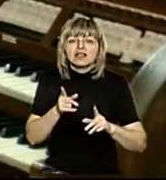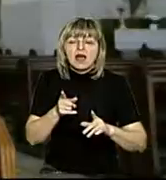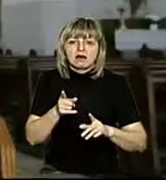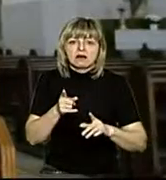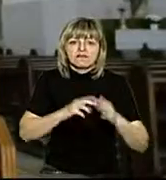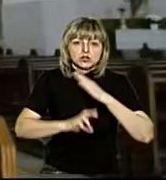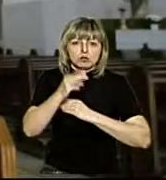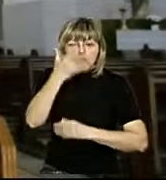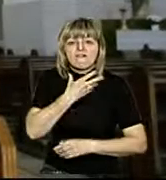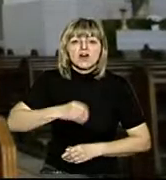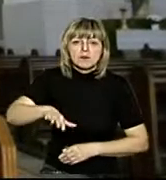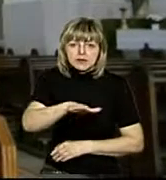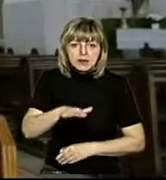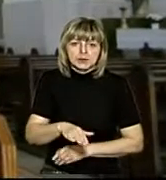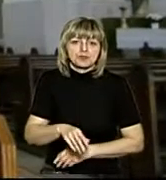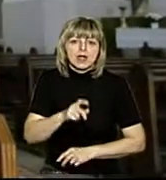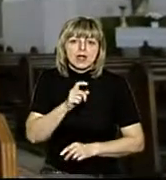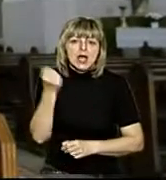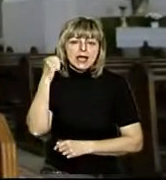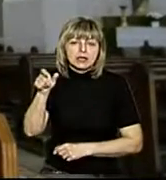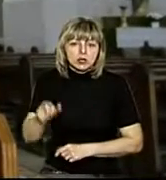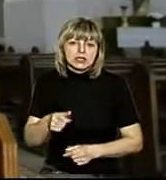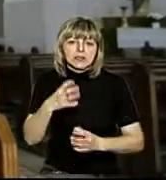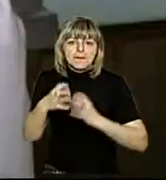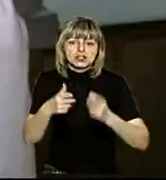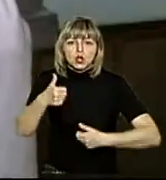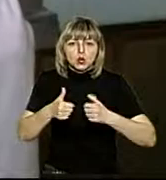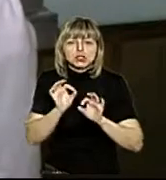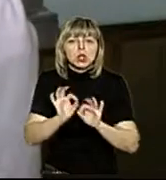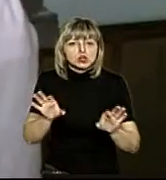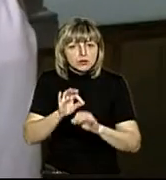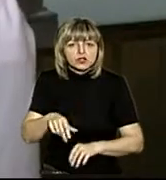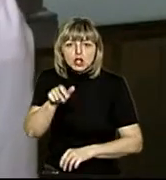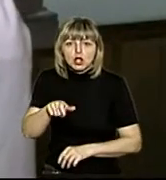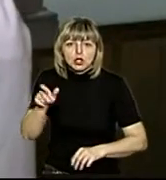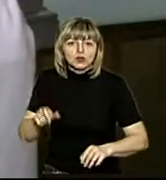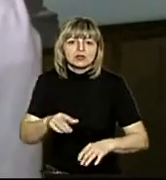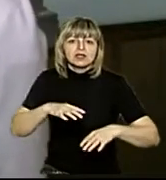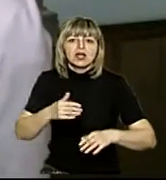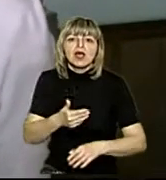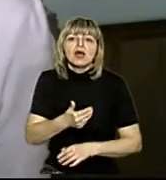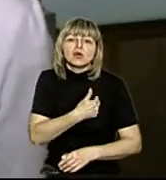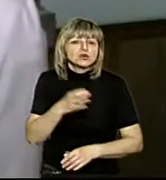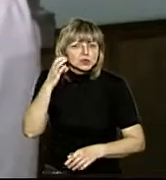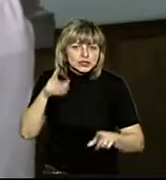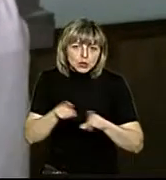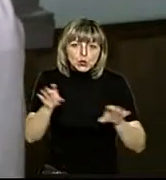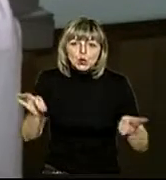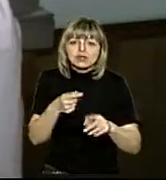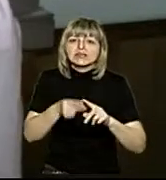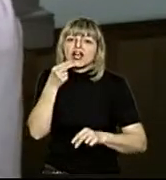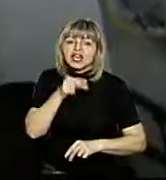Прибалтиці. Лауреатка міжнародних конкурсів Тетяна Мержанова розповідає, люди зголодніли за такою музикою. Це краще,